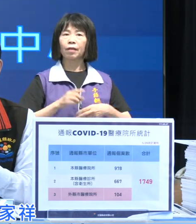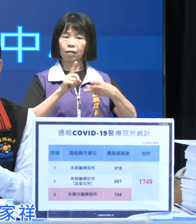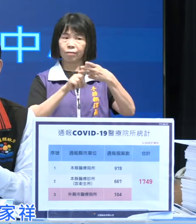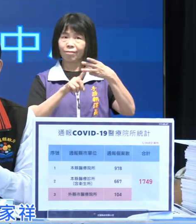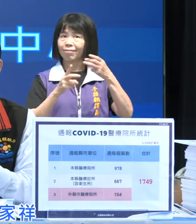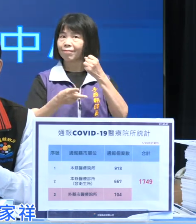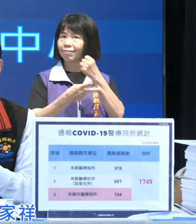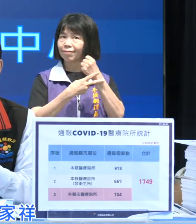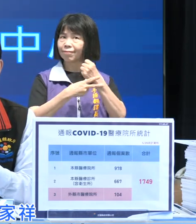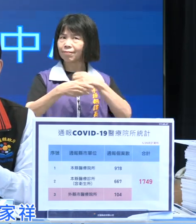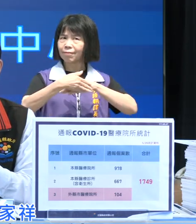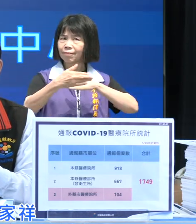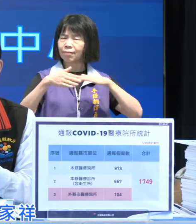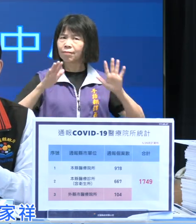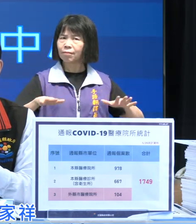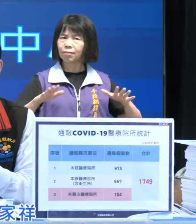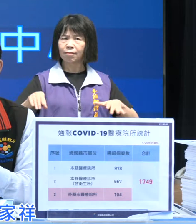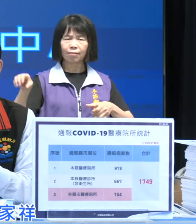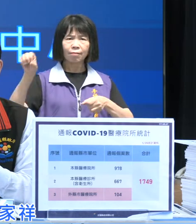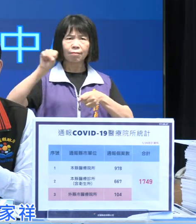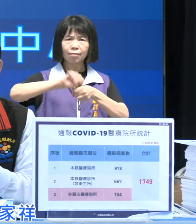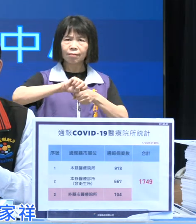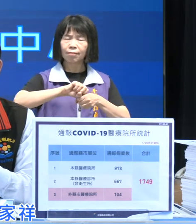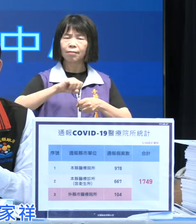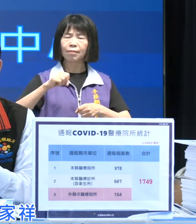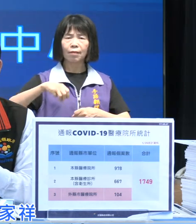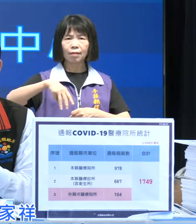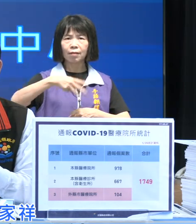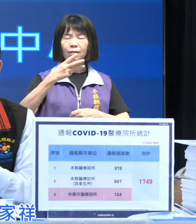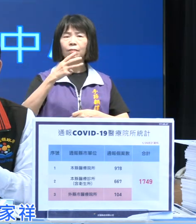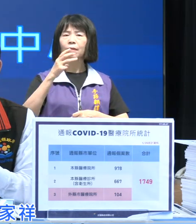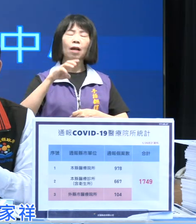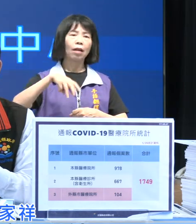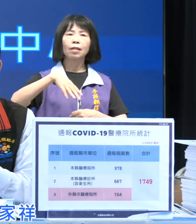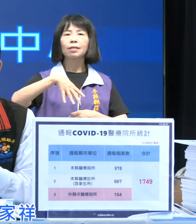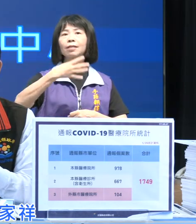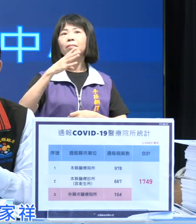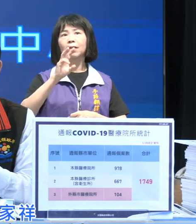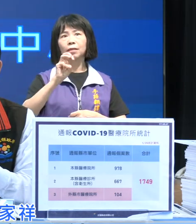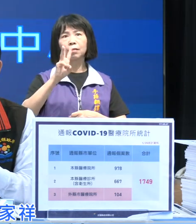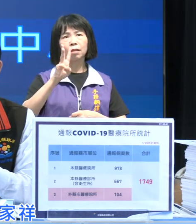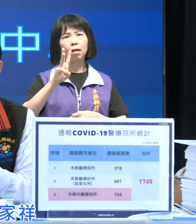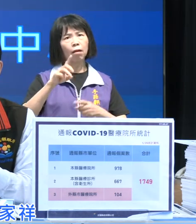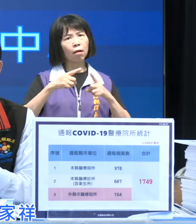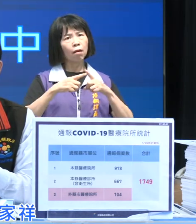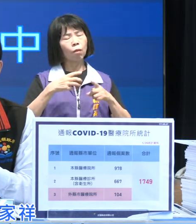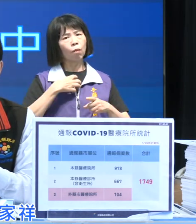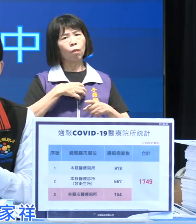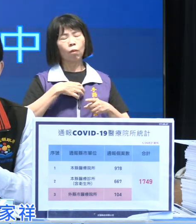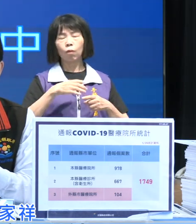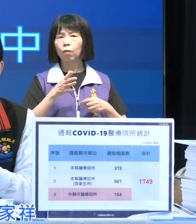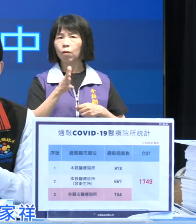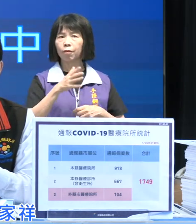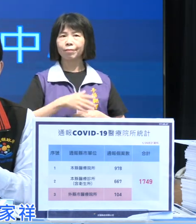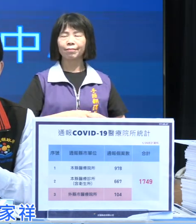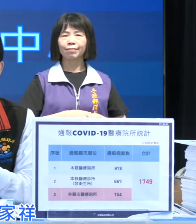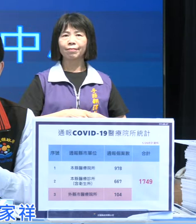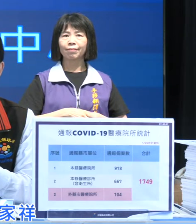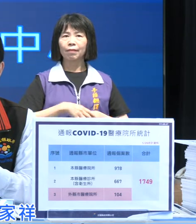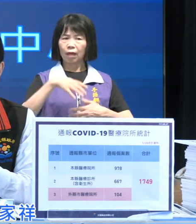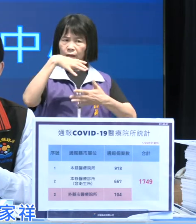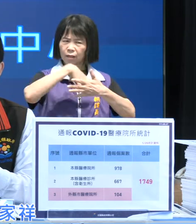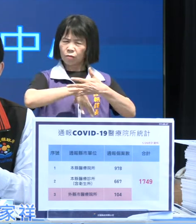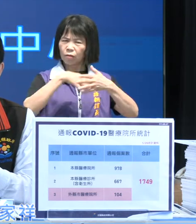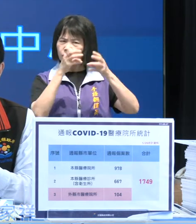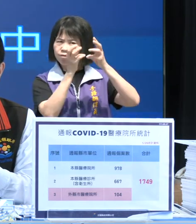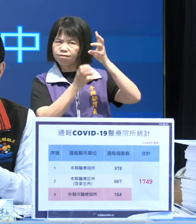镇怎么会在今天增加了433这么多的个案呢？其实，在看里面的